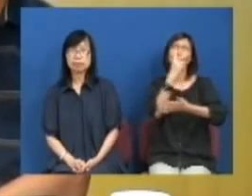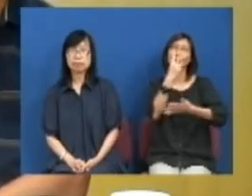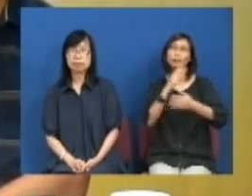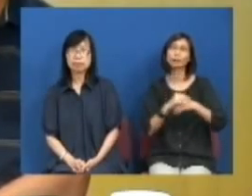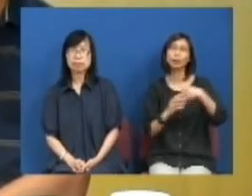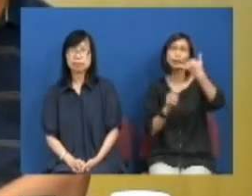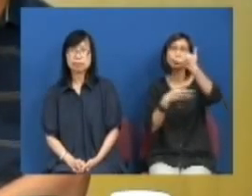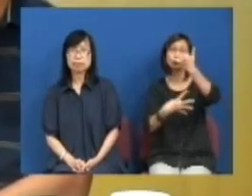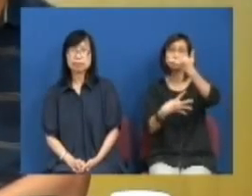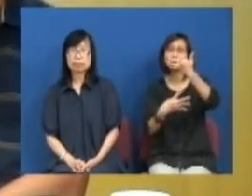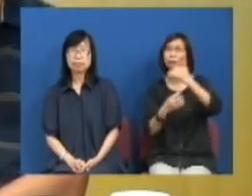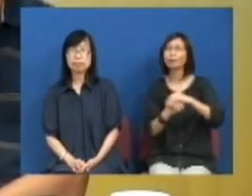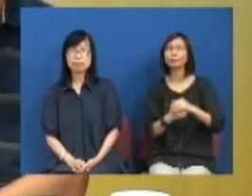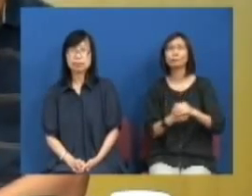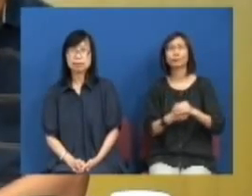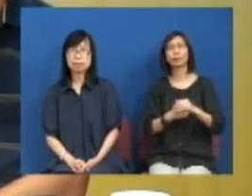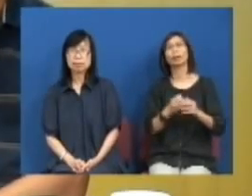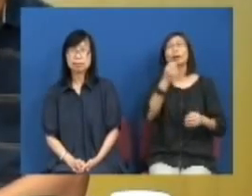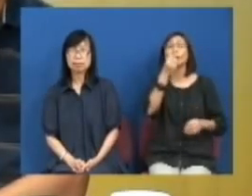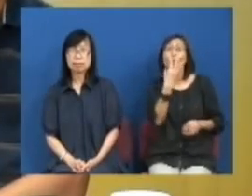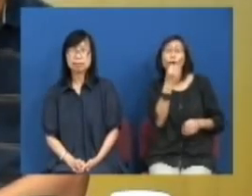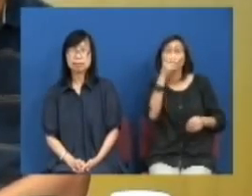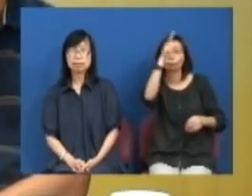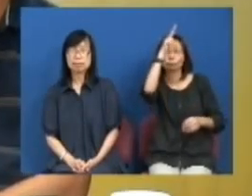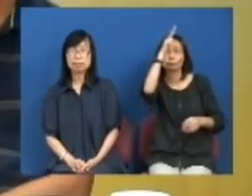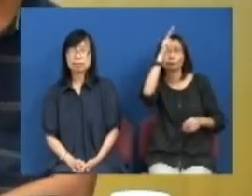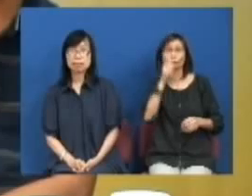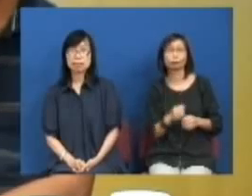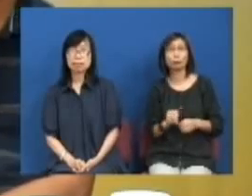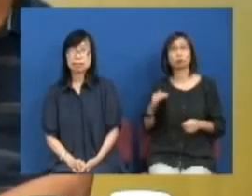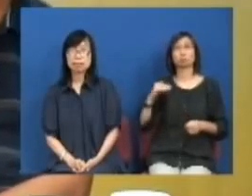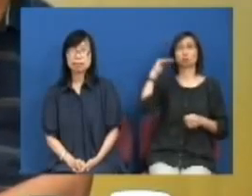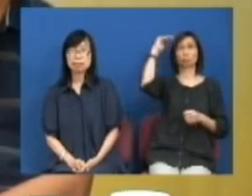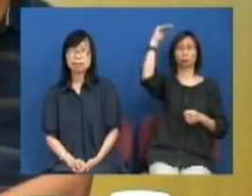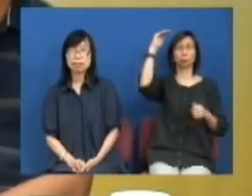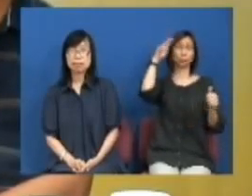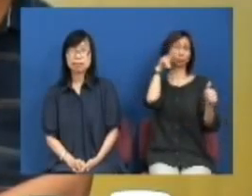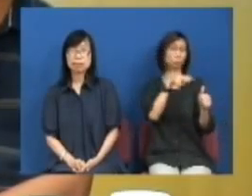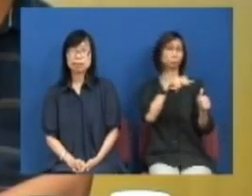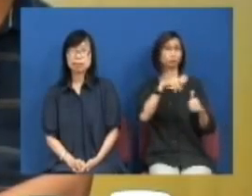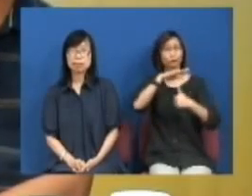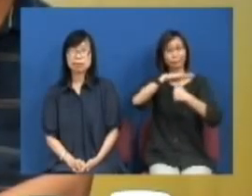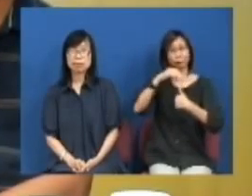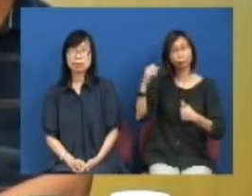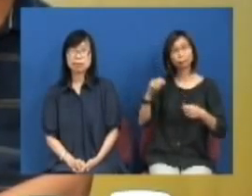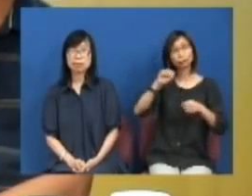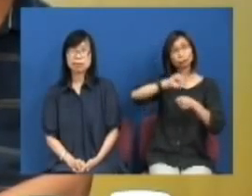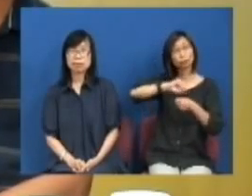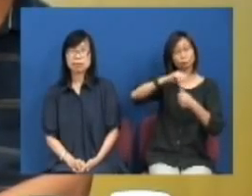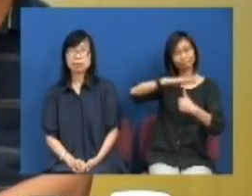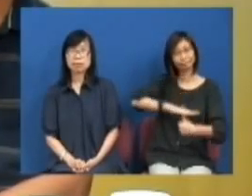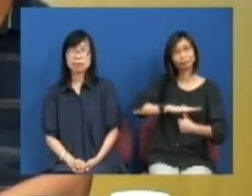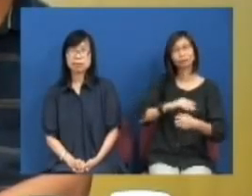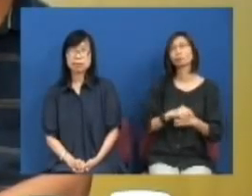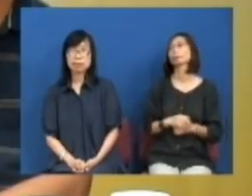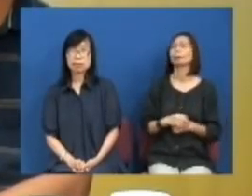唔知點解依一個特區當局高度嘅一個關注甚至鎮壓咧，咁令到六四參與人數係